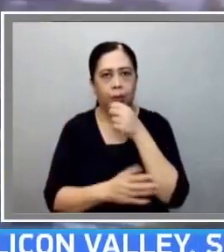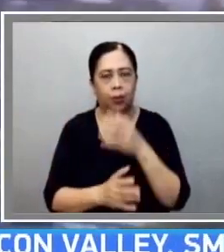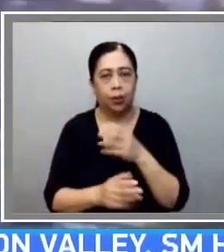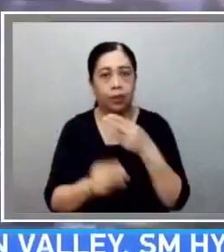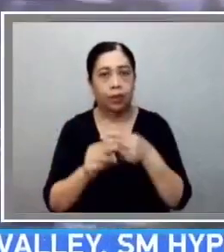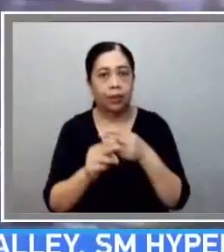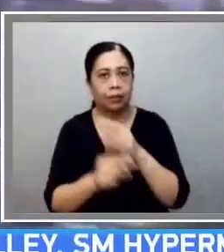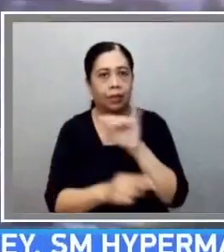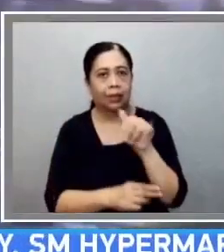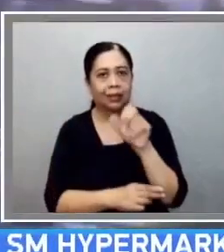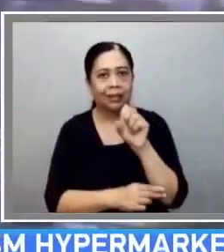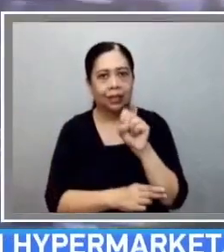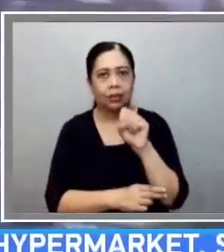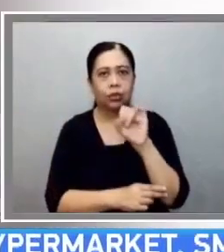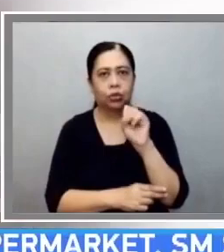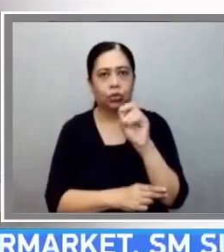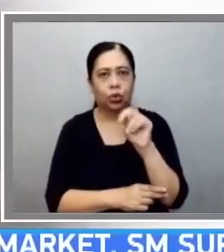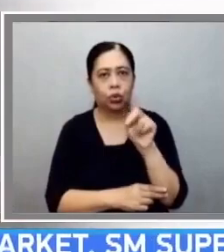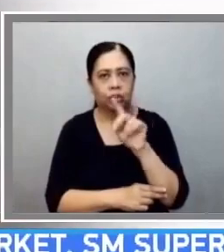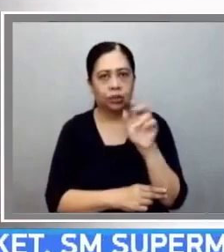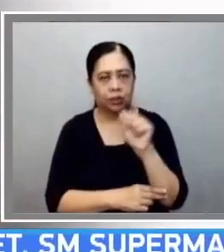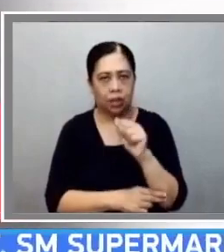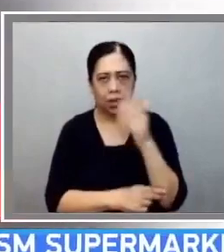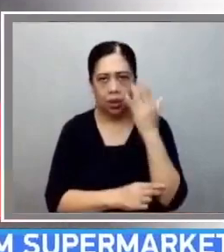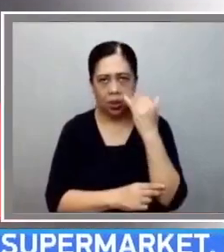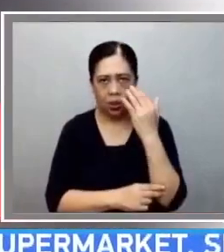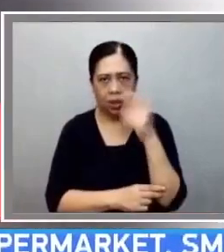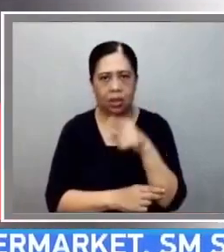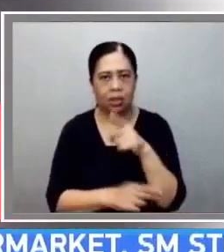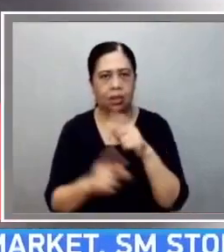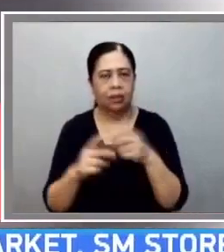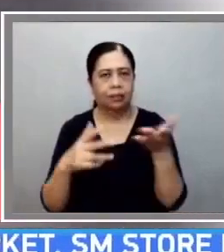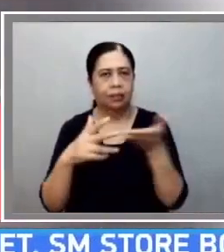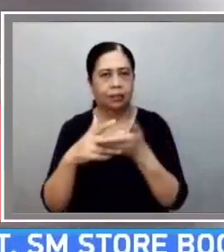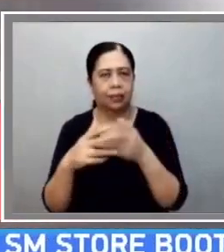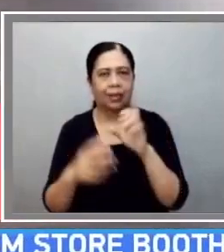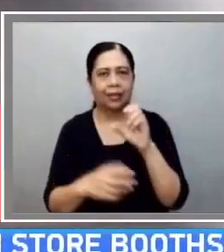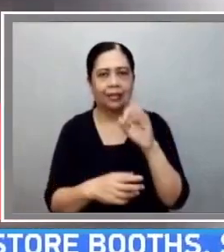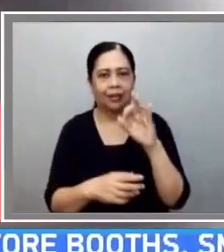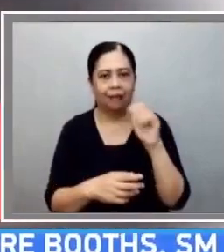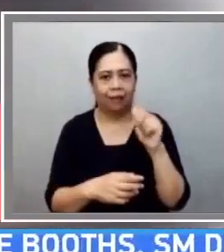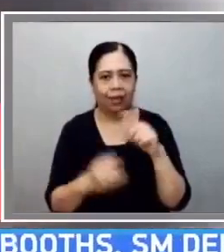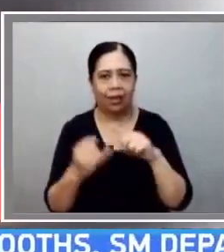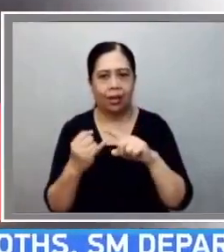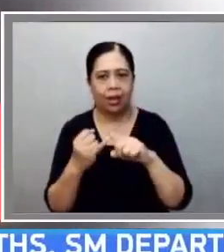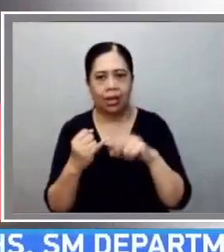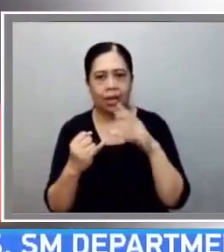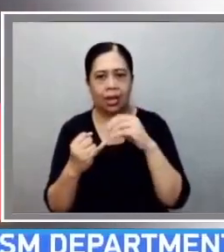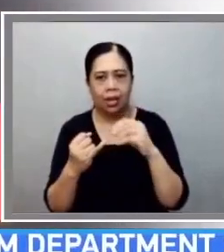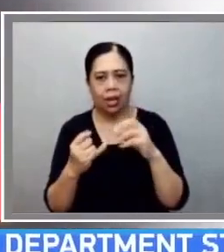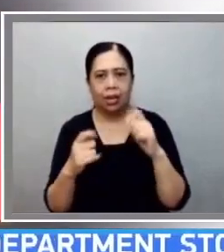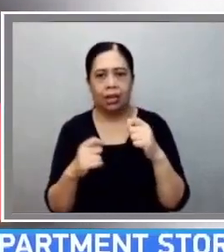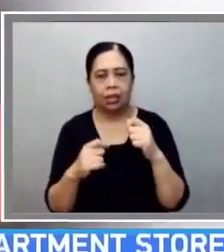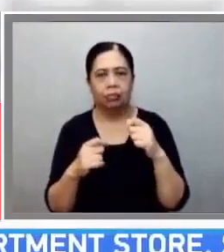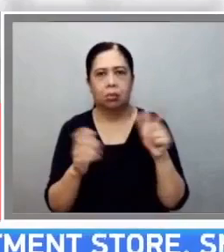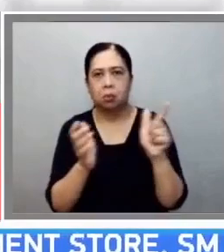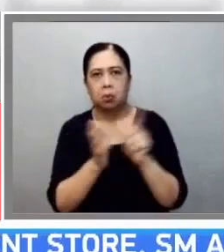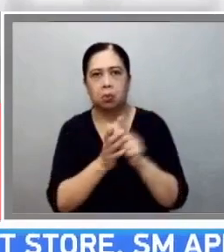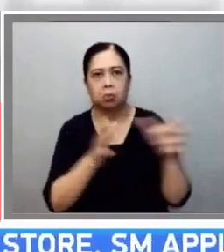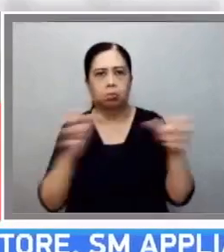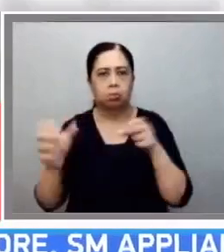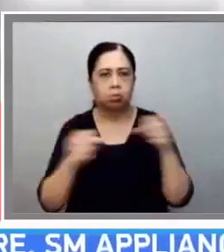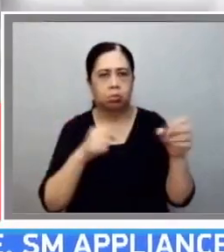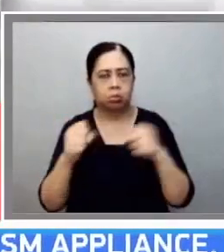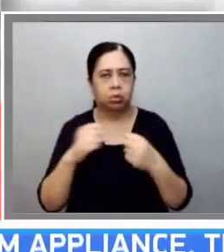City Jail. Dahil umano po yan sa mga kaso ng estafa at syndicated and large-scale illegal recruitment laban